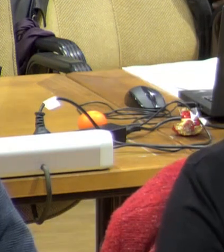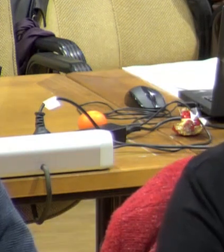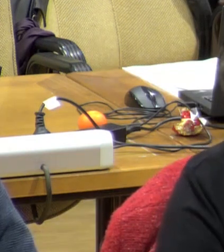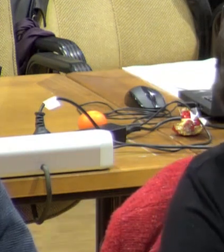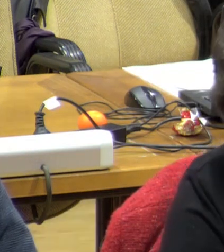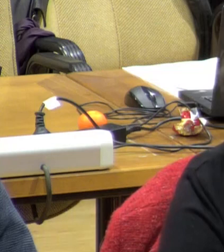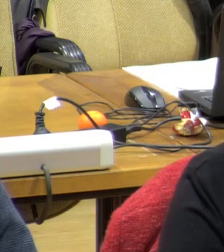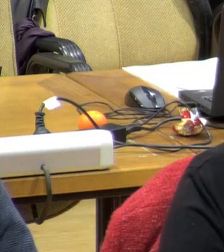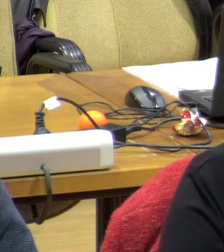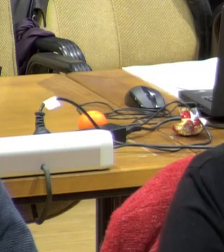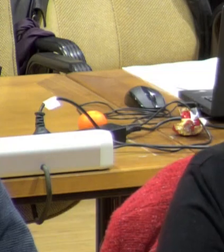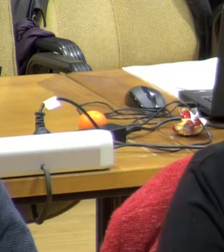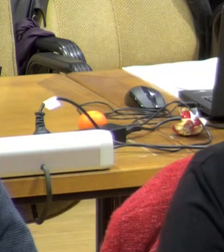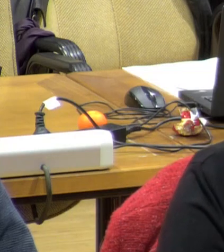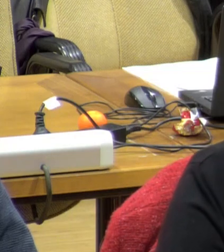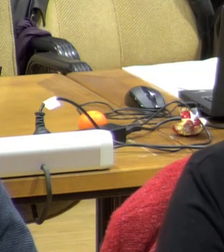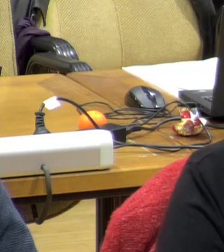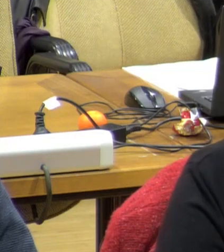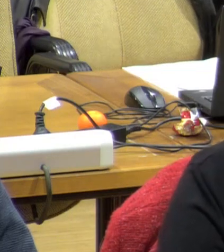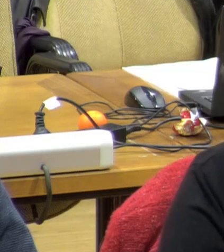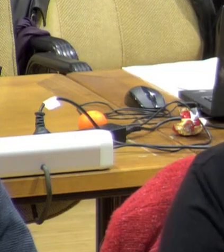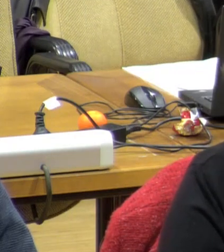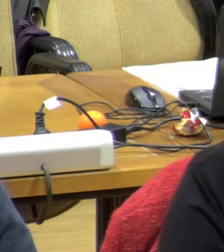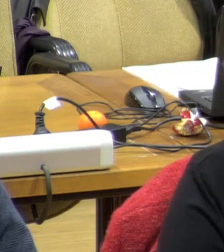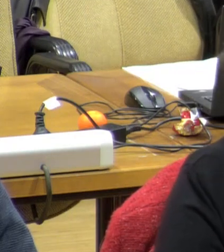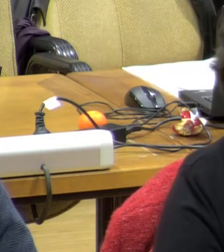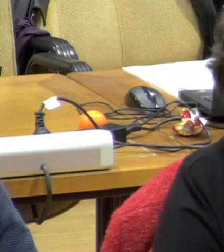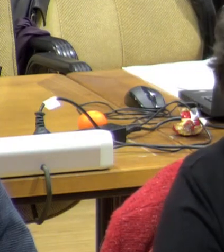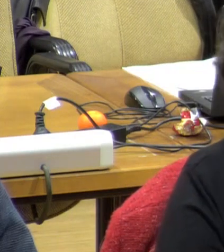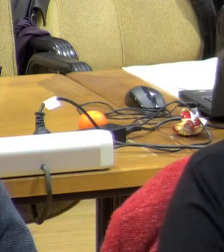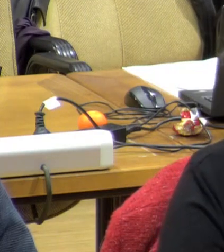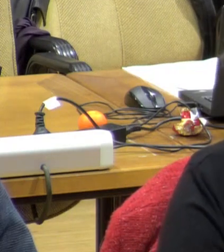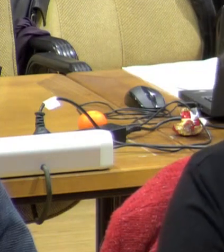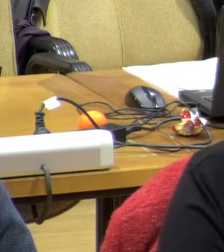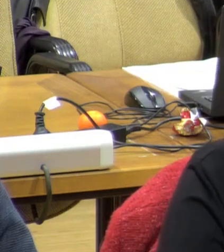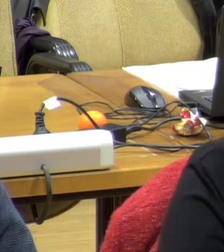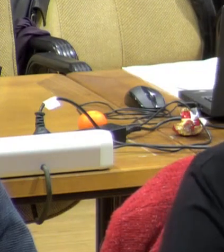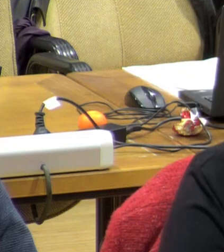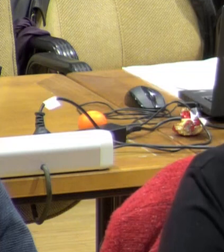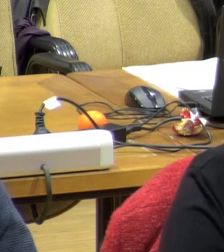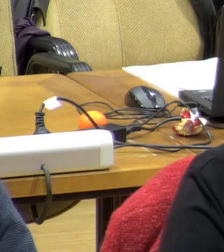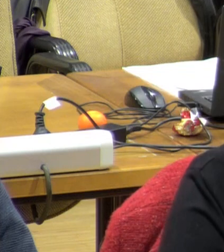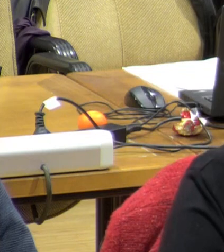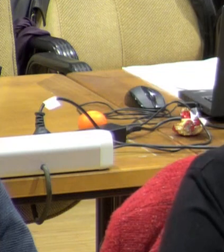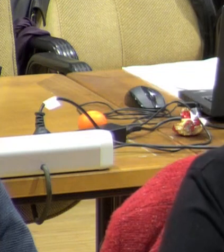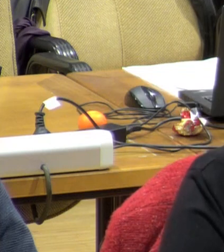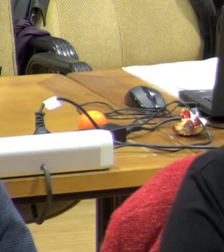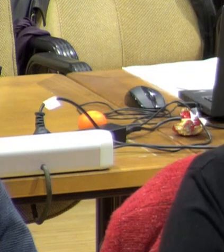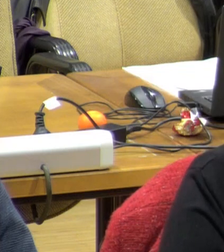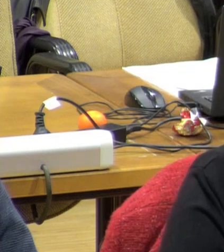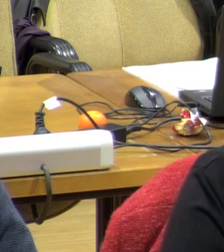jusqu'au 5 janvier et un peu les fêtes au milieu est donc là pour répondre précisément à votre question et sinon sur le reste de la délibération